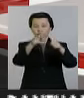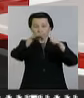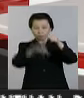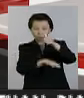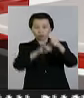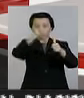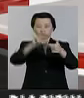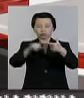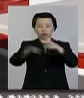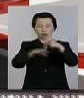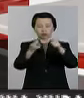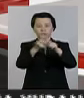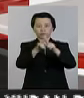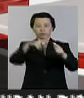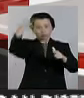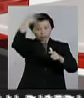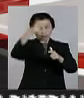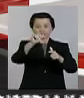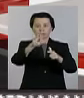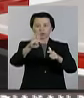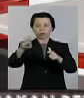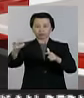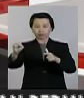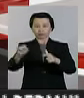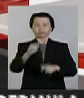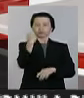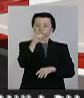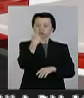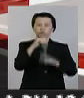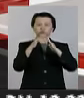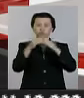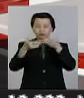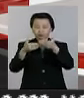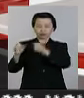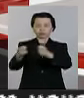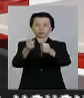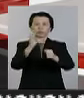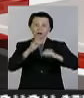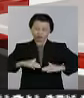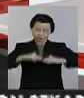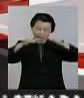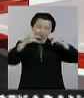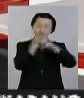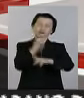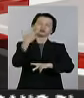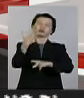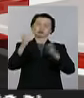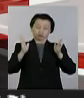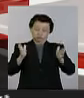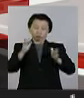dan Kampung Haji Abbas. 10 rumah yang terletak berdekatan Sungai Ketil dinaiki air buat kali ketiga dalam tempoh